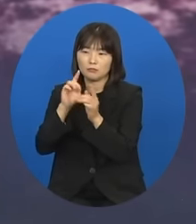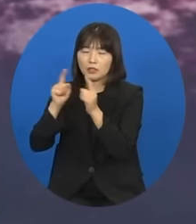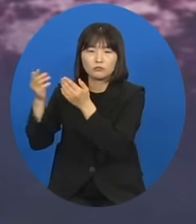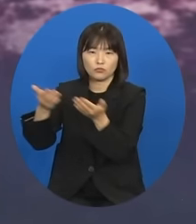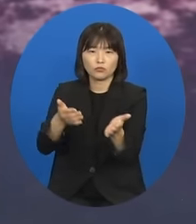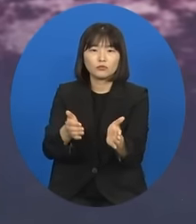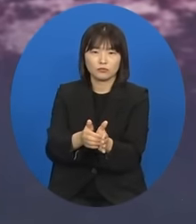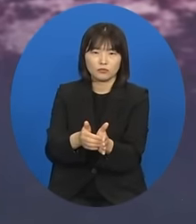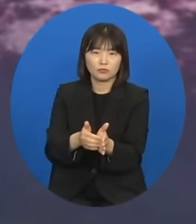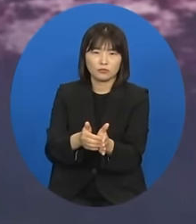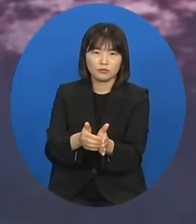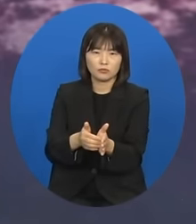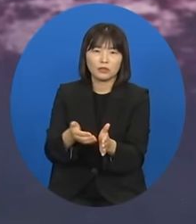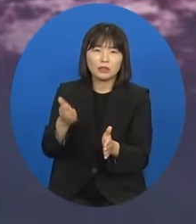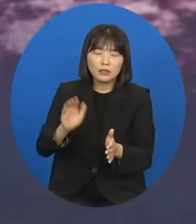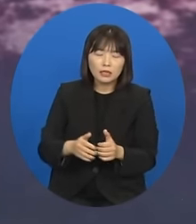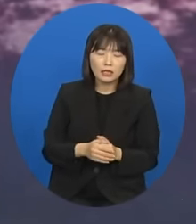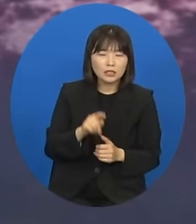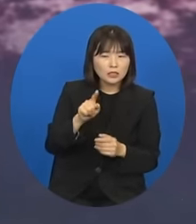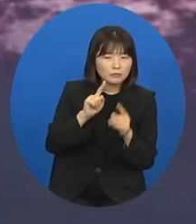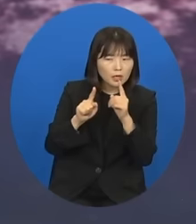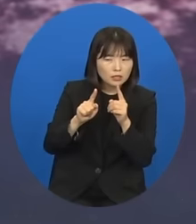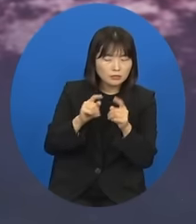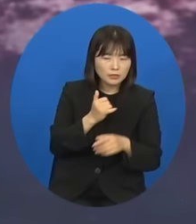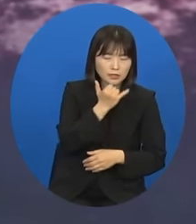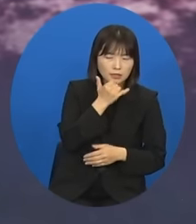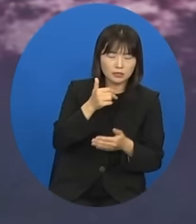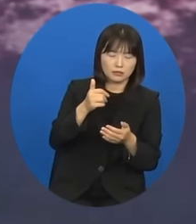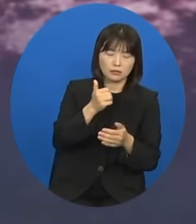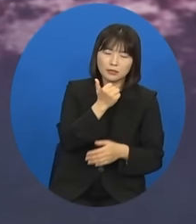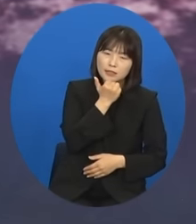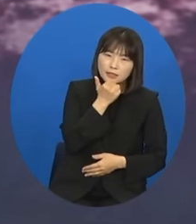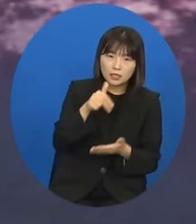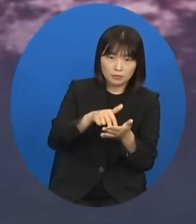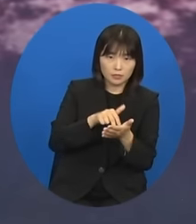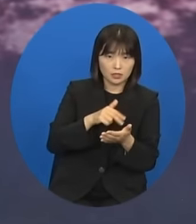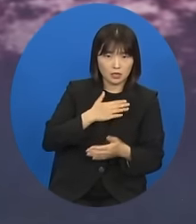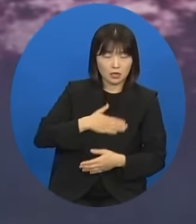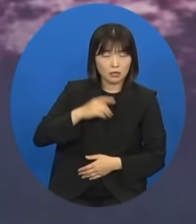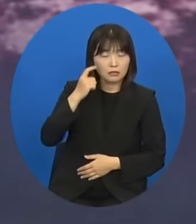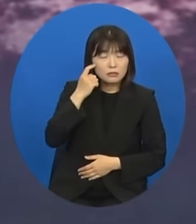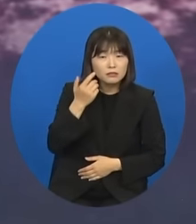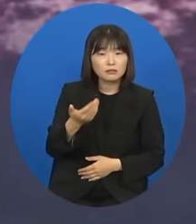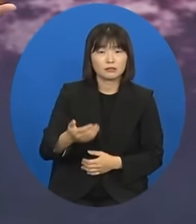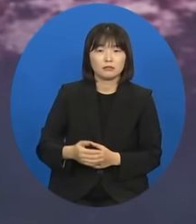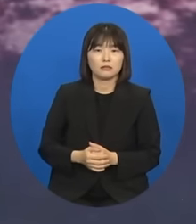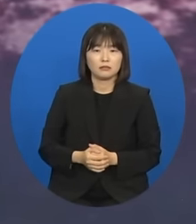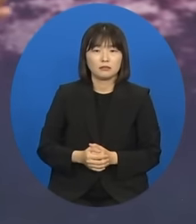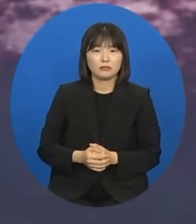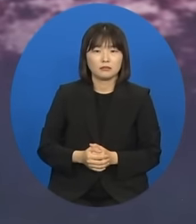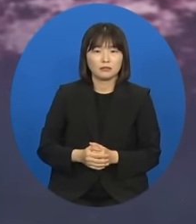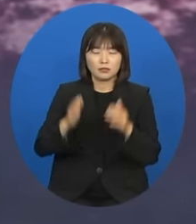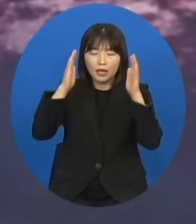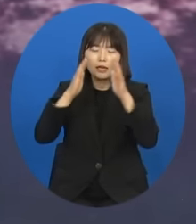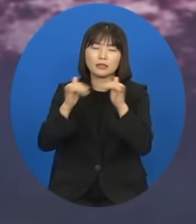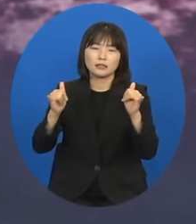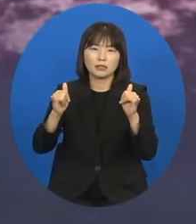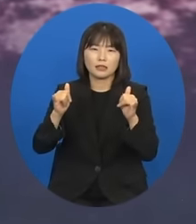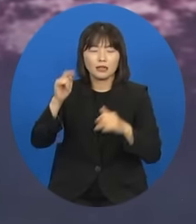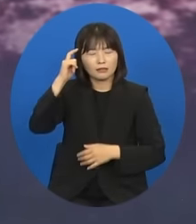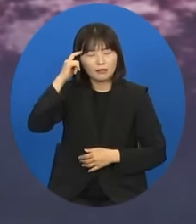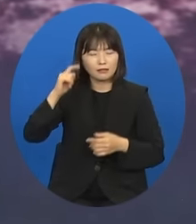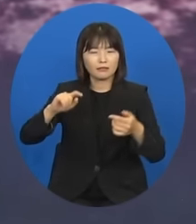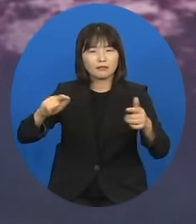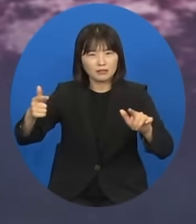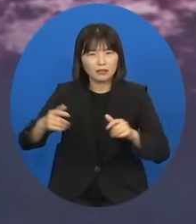과연이 말씀을 이삭이 알고 있었을까요 학자들마다 의견이 둘로 갈립니다 이삭이